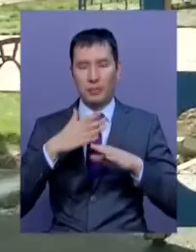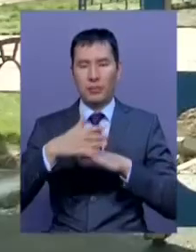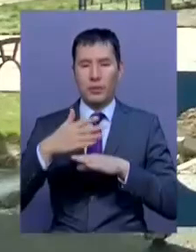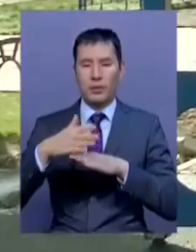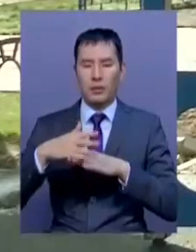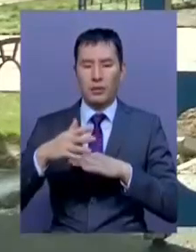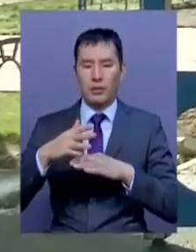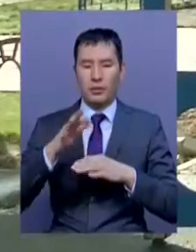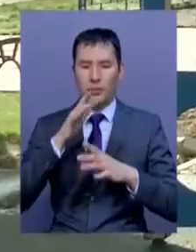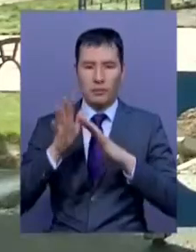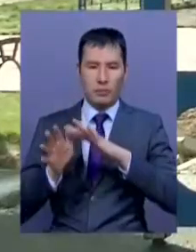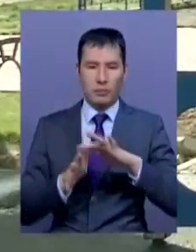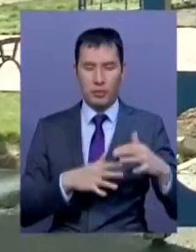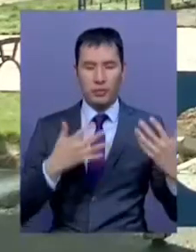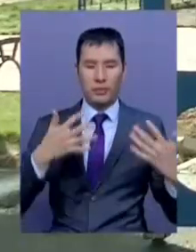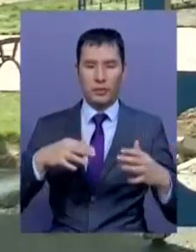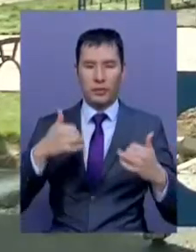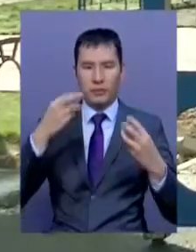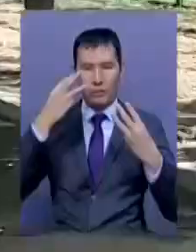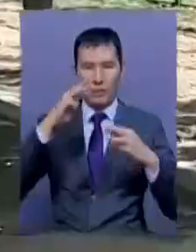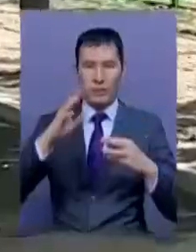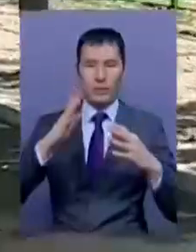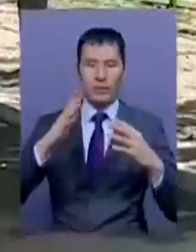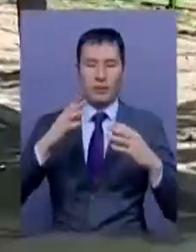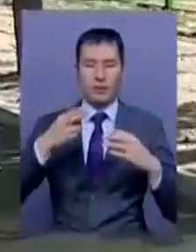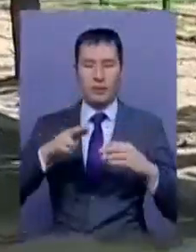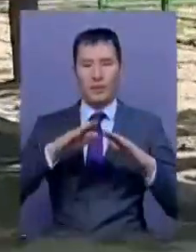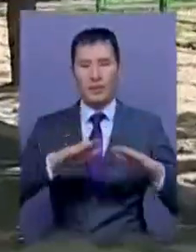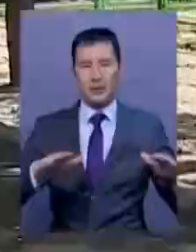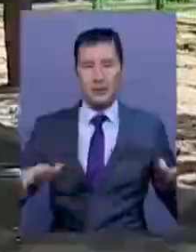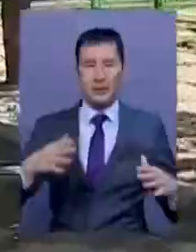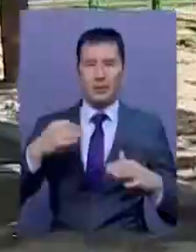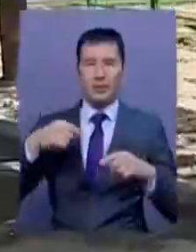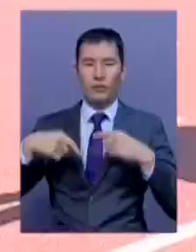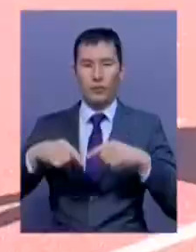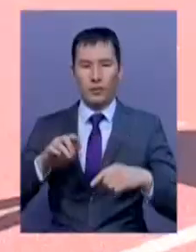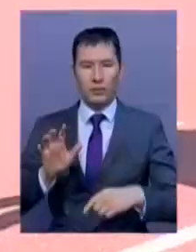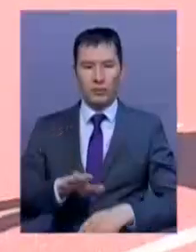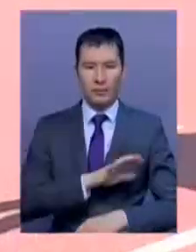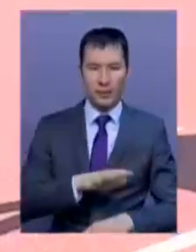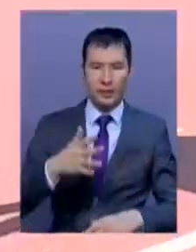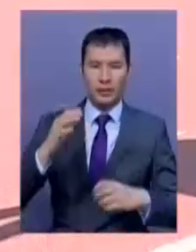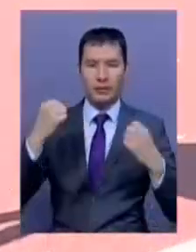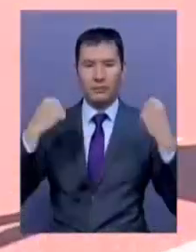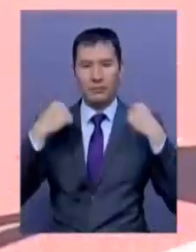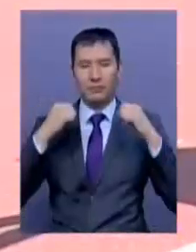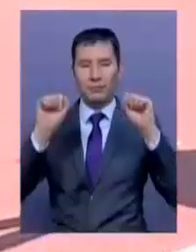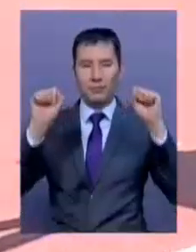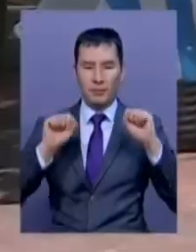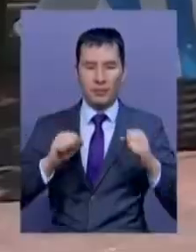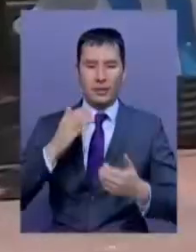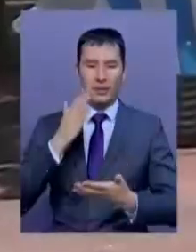биыл мұнда заманауи аула пайда болды. 2800 шаршы метр аумақ алып жатқан онда баскетбол, футбол ойнауға бөлек аумақ бөлінген,